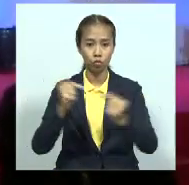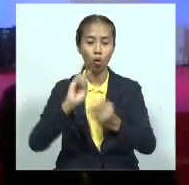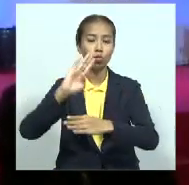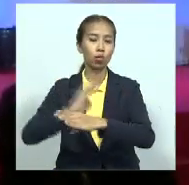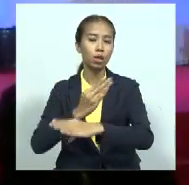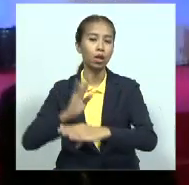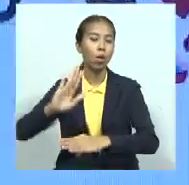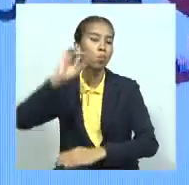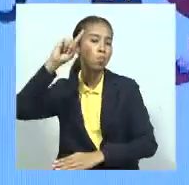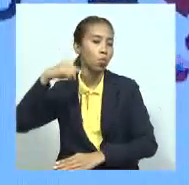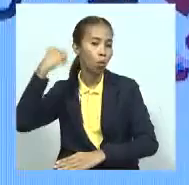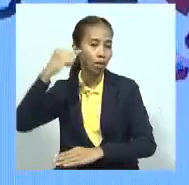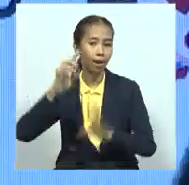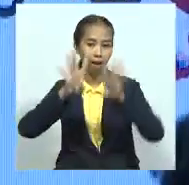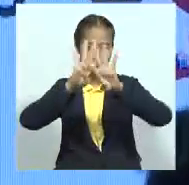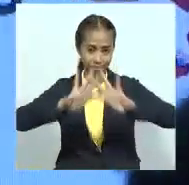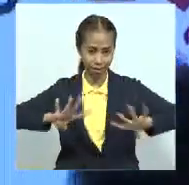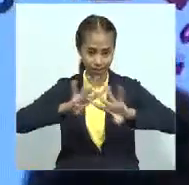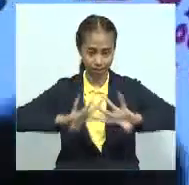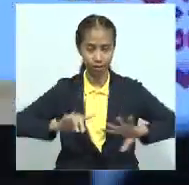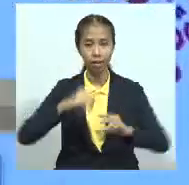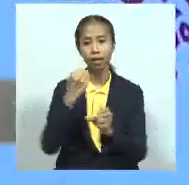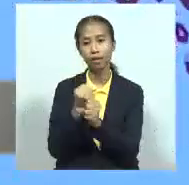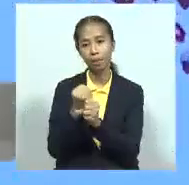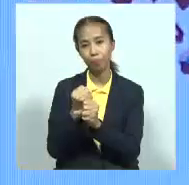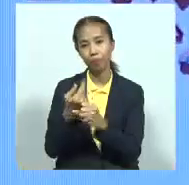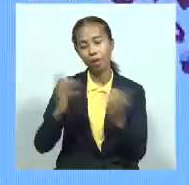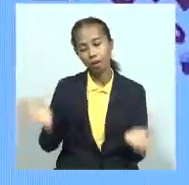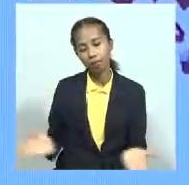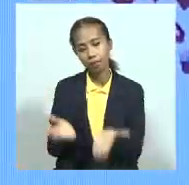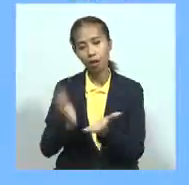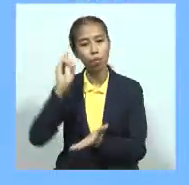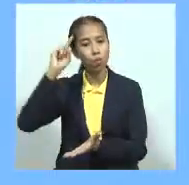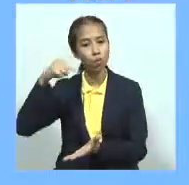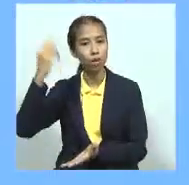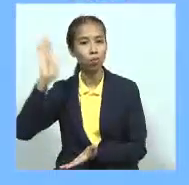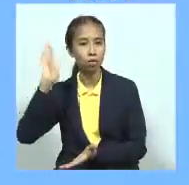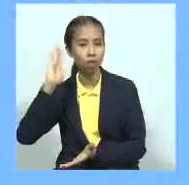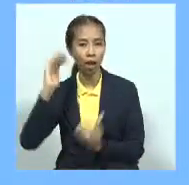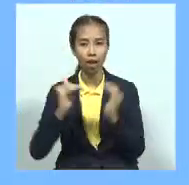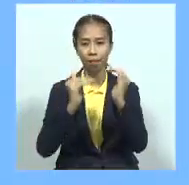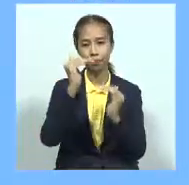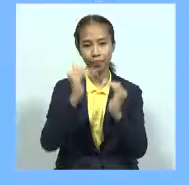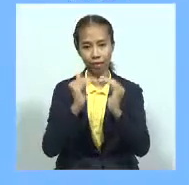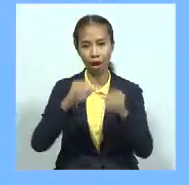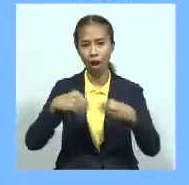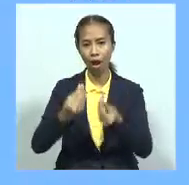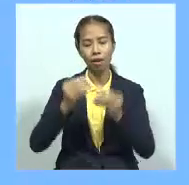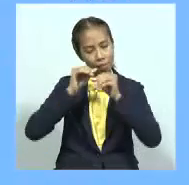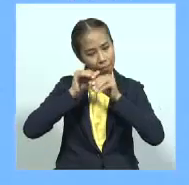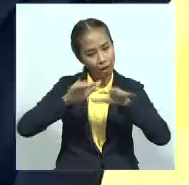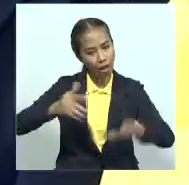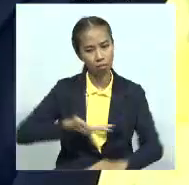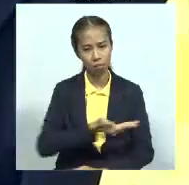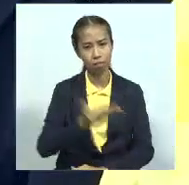เซียนซึ่งเป็นเครือข่ายที่ให้การสนับสนุนการส่งเสริมความเสมอภาคหญิงชายให้เป็นที่รู้จักอย่างกว้างขว